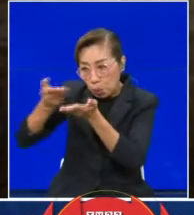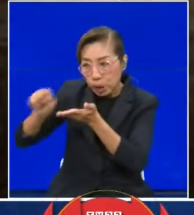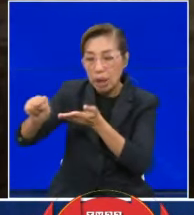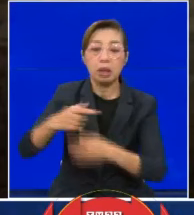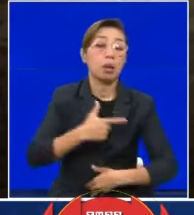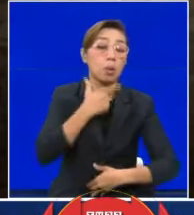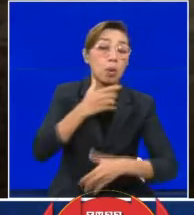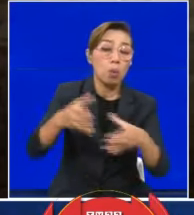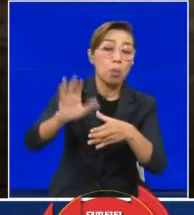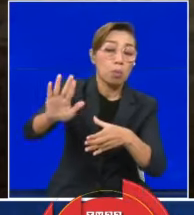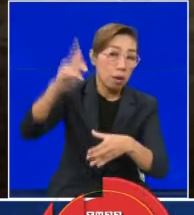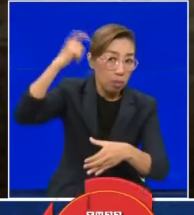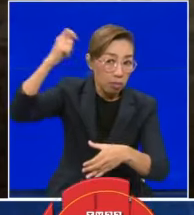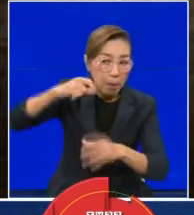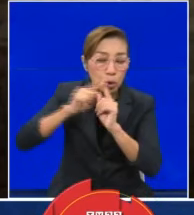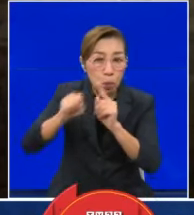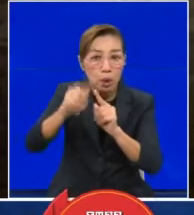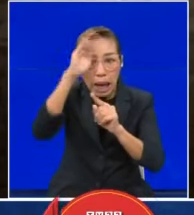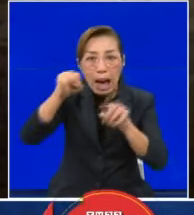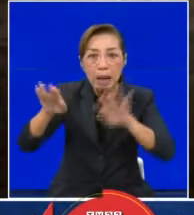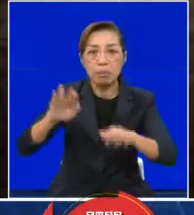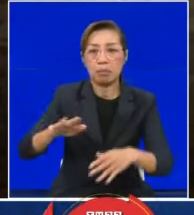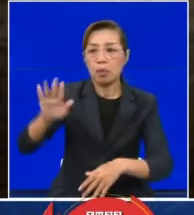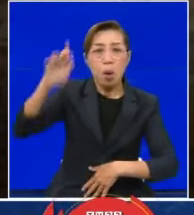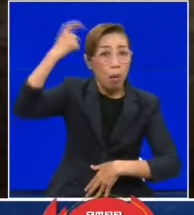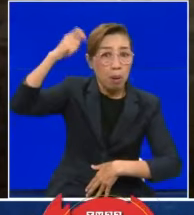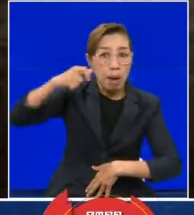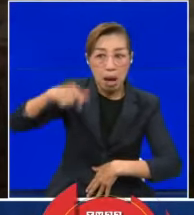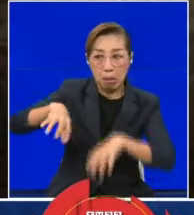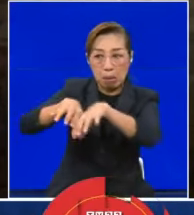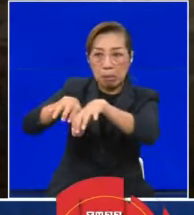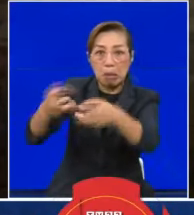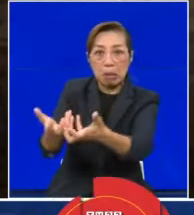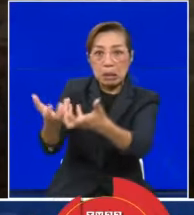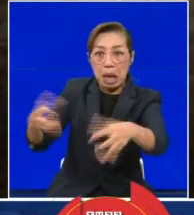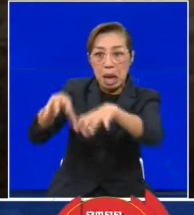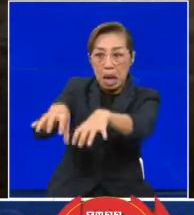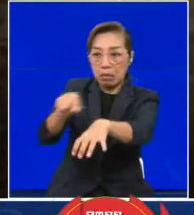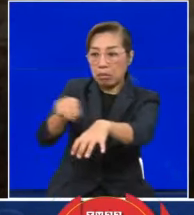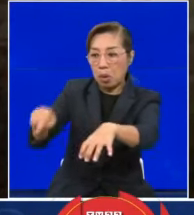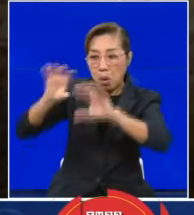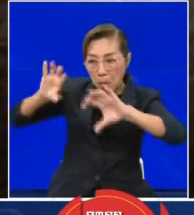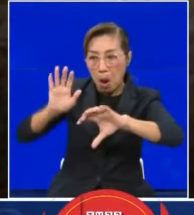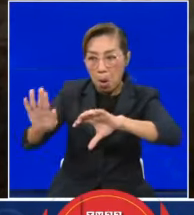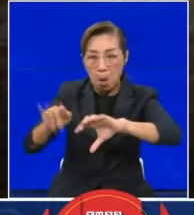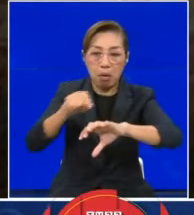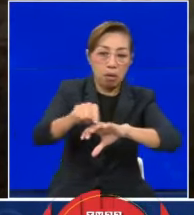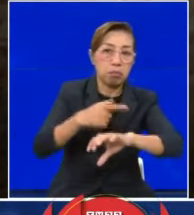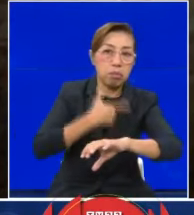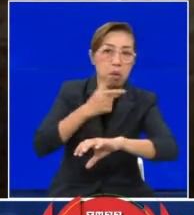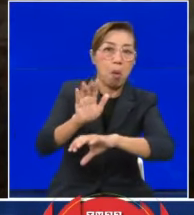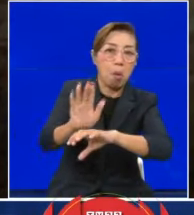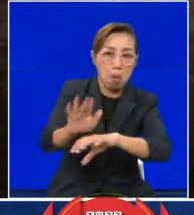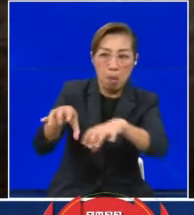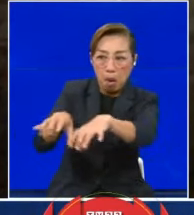พื้นที่หนึ่งอีกกลุ่มหนึ่งก็คุมได้อีกพื้นที่หนึ่งดังนั้นการเจรจาต้องเจรจาได้ทุกกลุ่มไม่ใช่เรื่องง่ายแต่เป็นเรื่